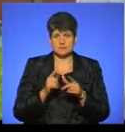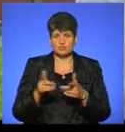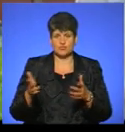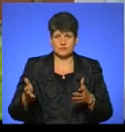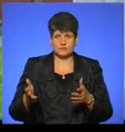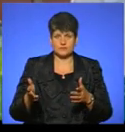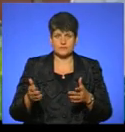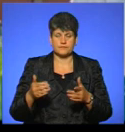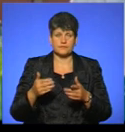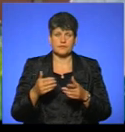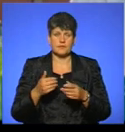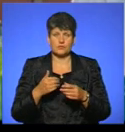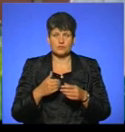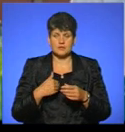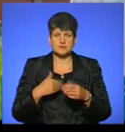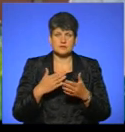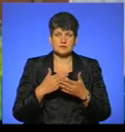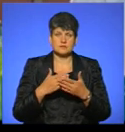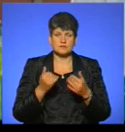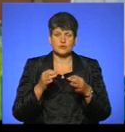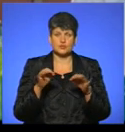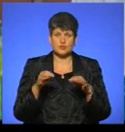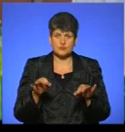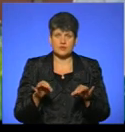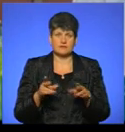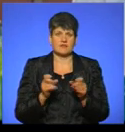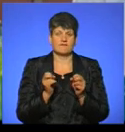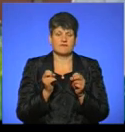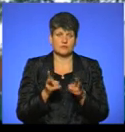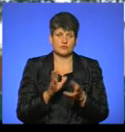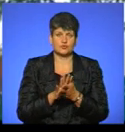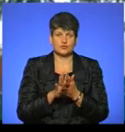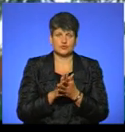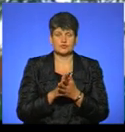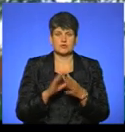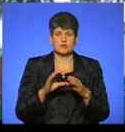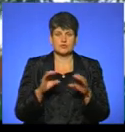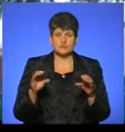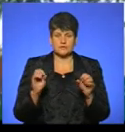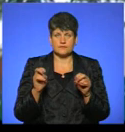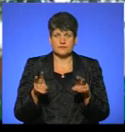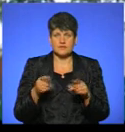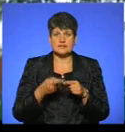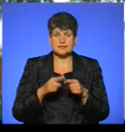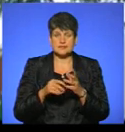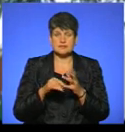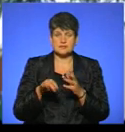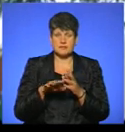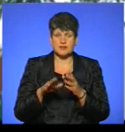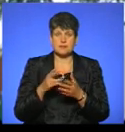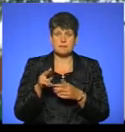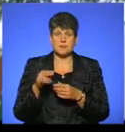дозвільних дозволів на вихіди забруднюючих речовин не було укладено. Оскільки дані земельні ділянки, частки паї, на які